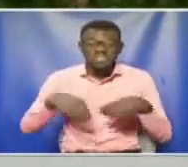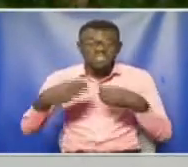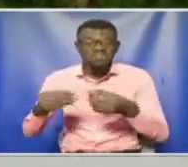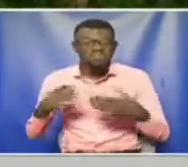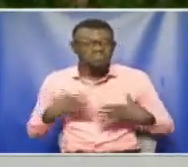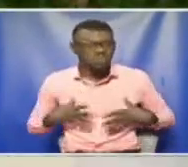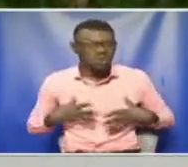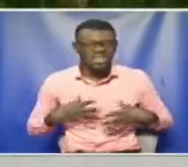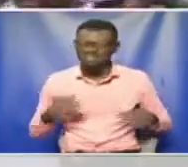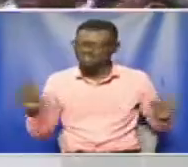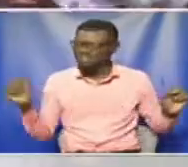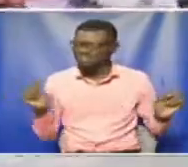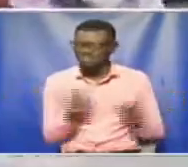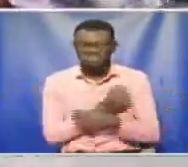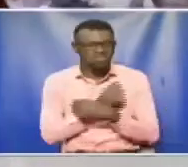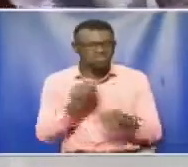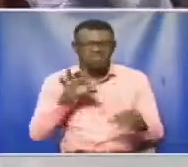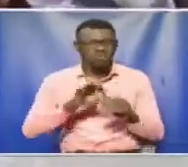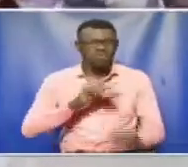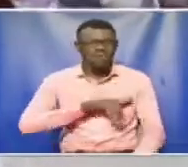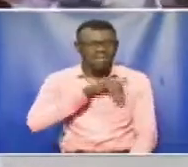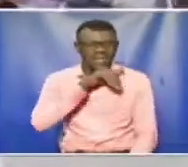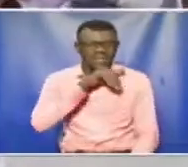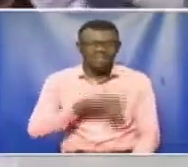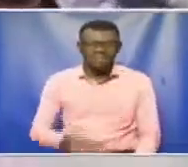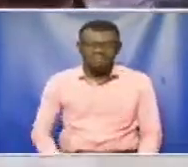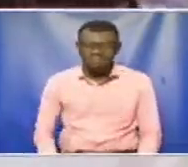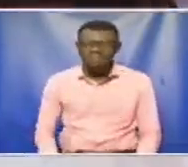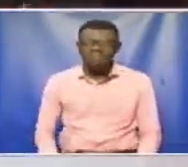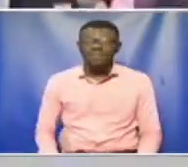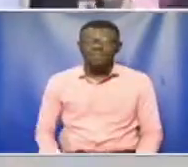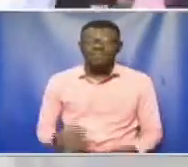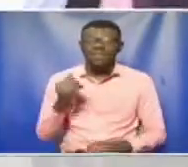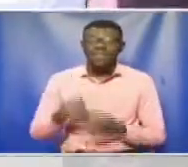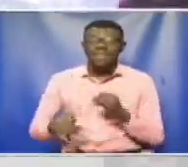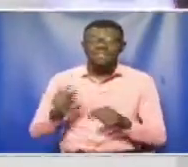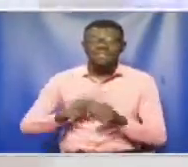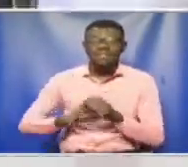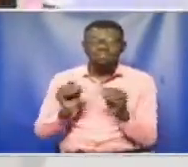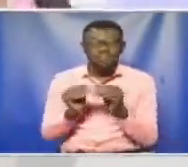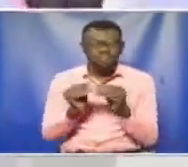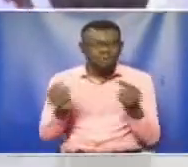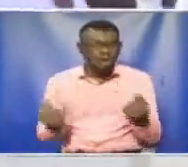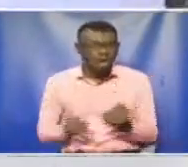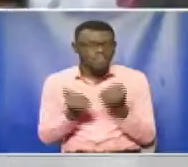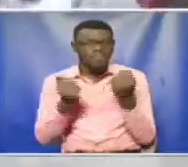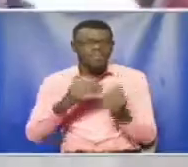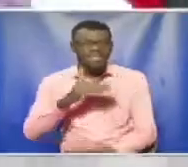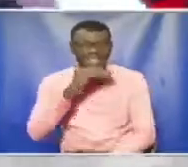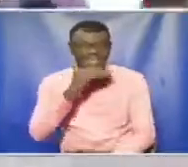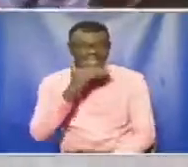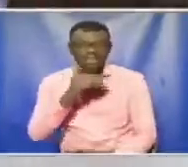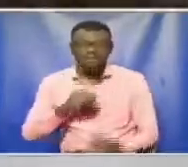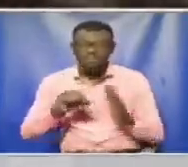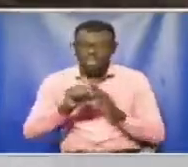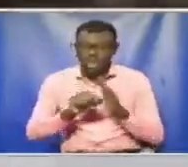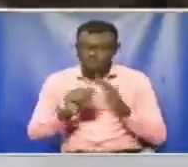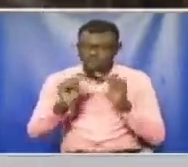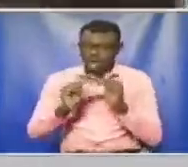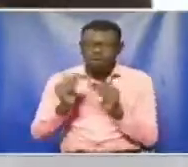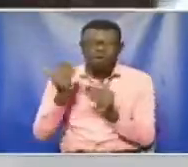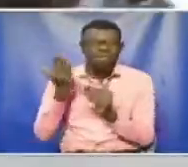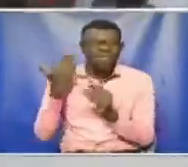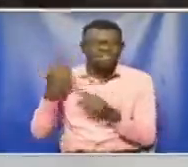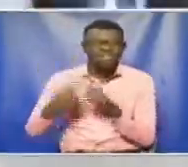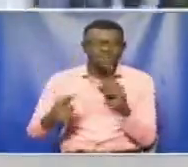mtu utapigia kitendawili kura. Mara ya mwisho mkutano kama huu kuandaliwa katika ikulu ndogo ya Sagana ilikuwa ni mwaka jana,